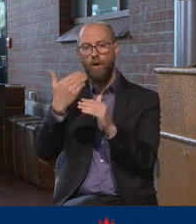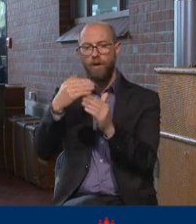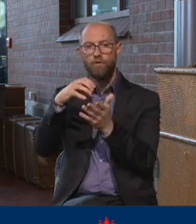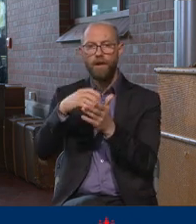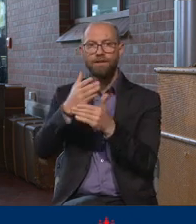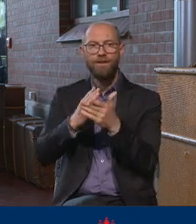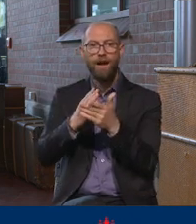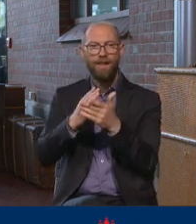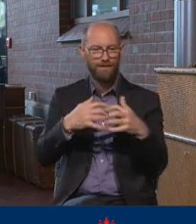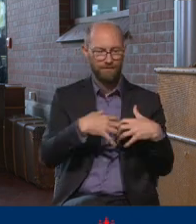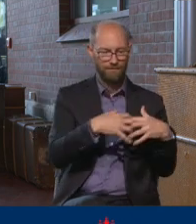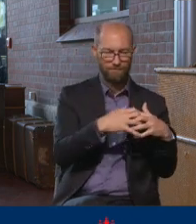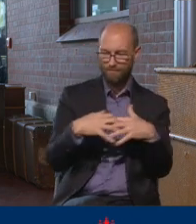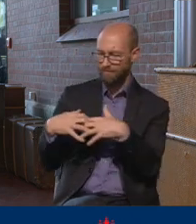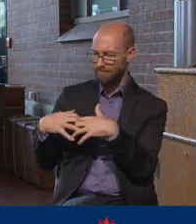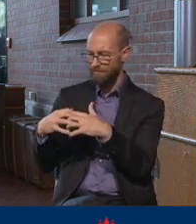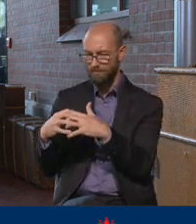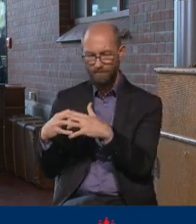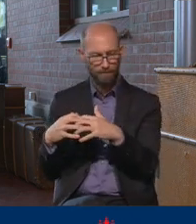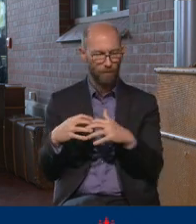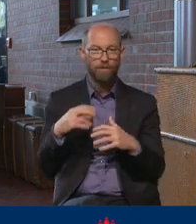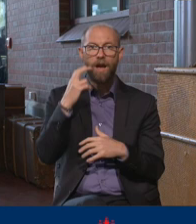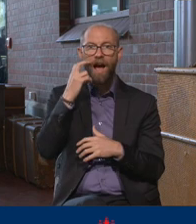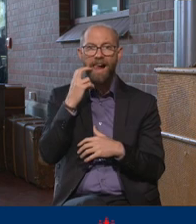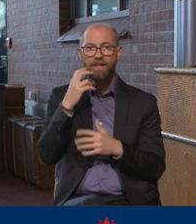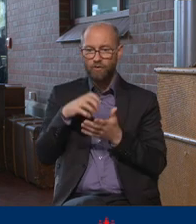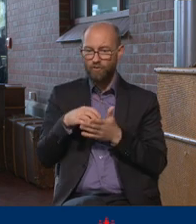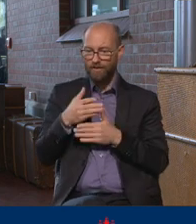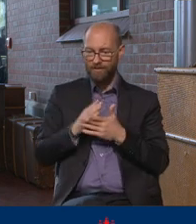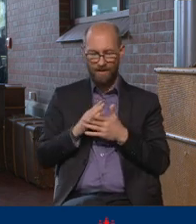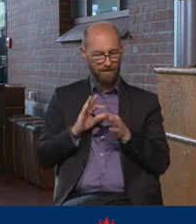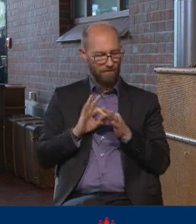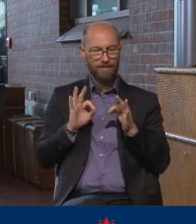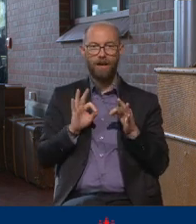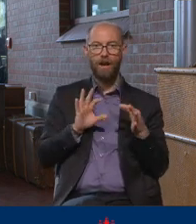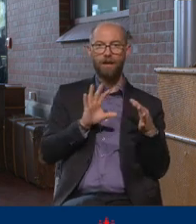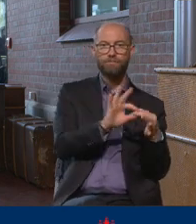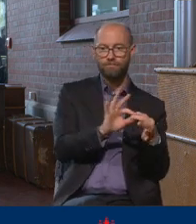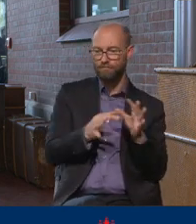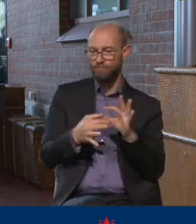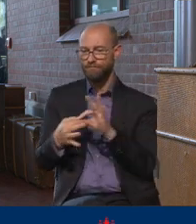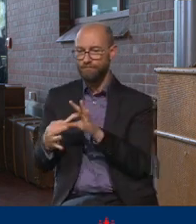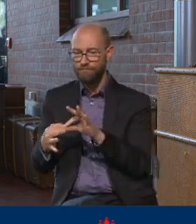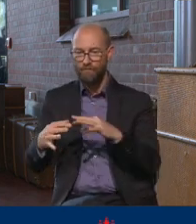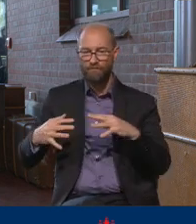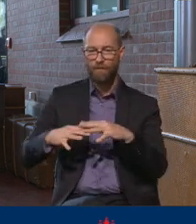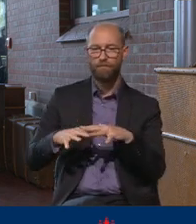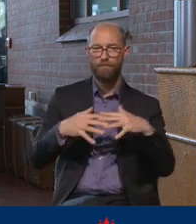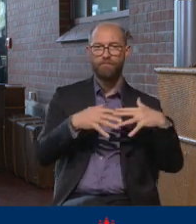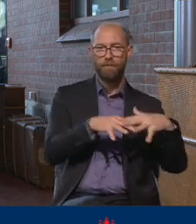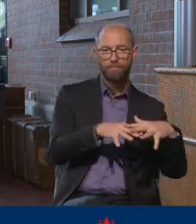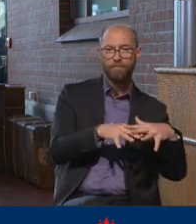lieder entstehen mit dem alten da haben wir richtige potenzial und jetzt gilt es natürlich die entwicklung die dort stattfinden heute